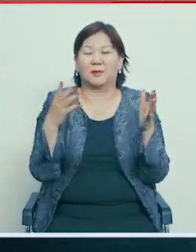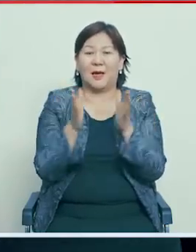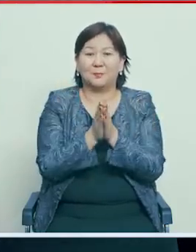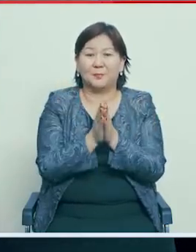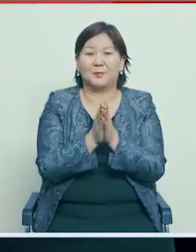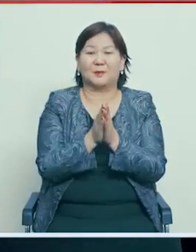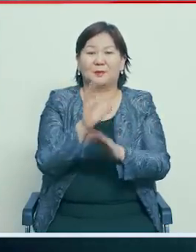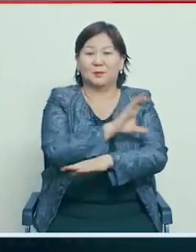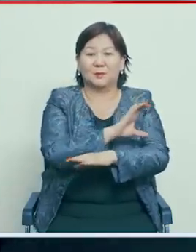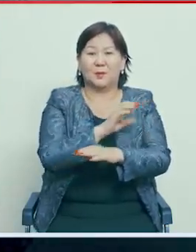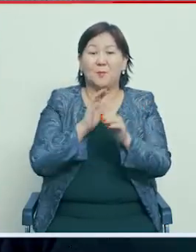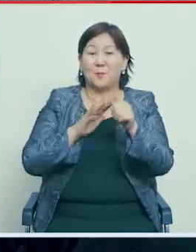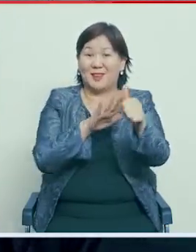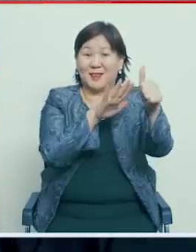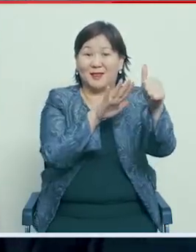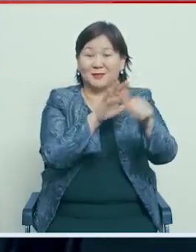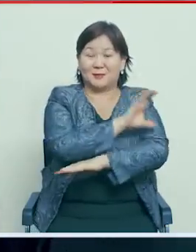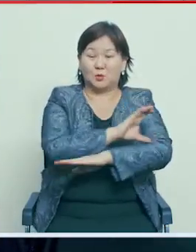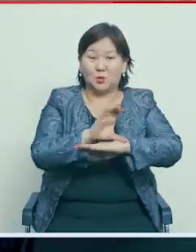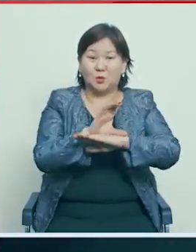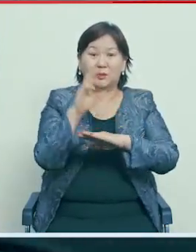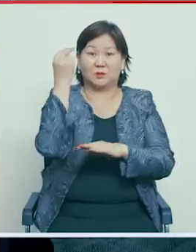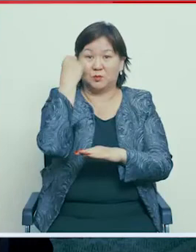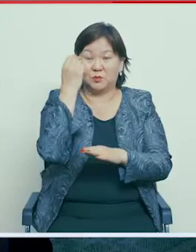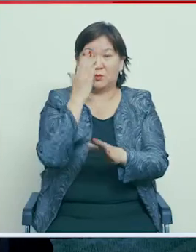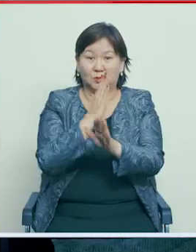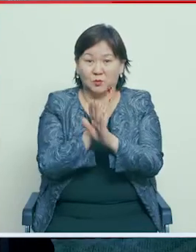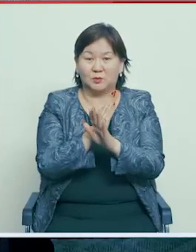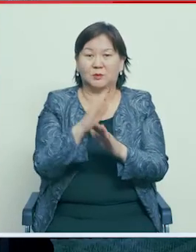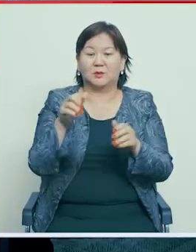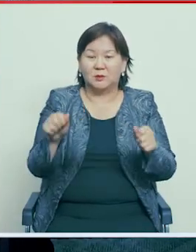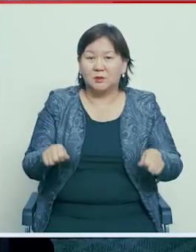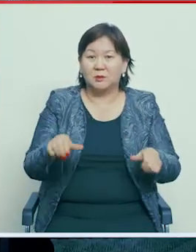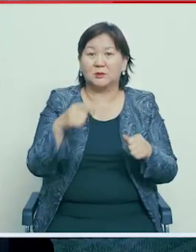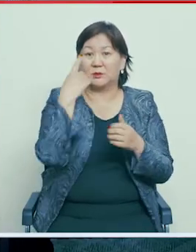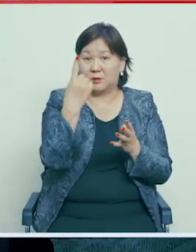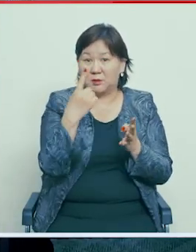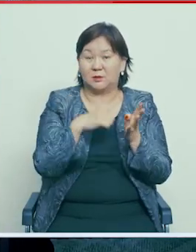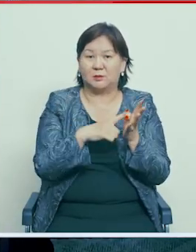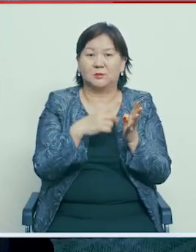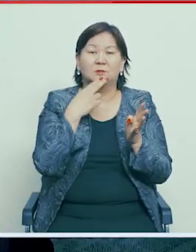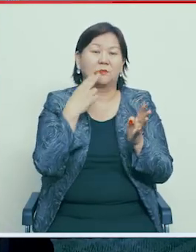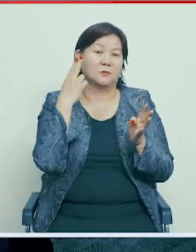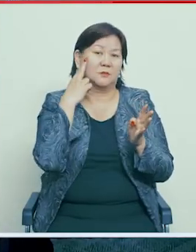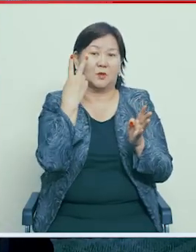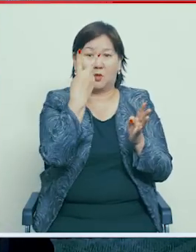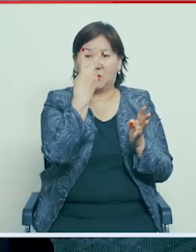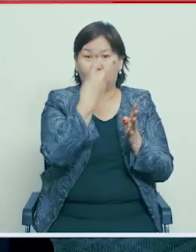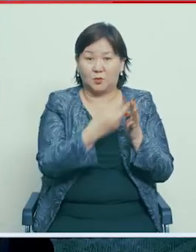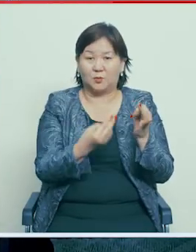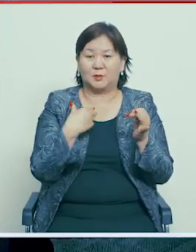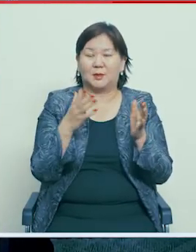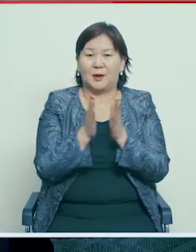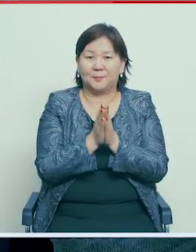хамтдаа сургалт манлайлагчийн сургалтанд суугаад энэ дотор одоо тэрэгэнцэртэй нэг хүн сонсголгүй 2 хүн гээд ингээд